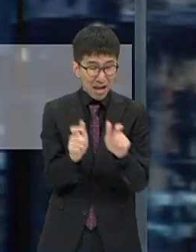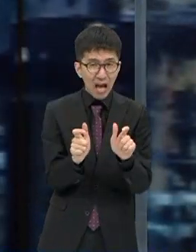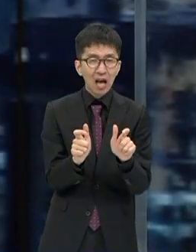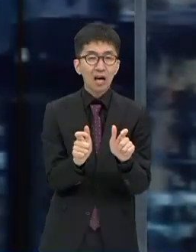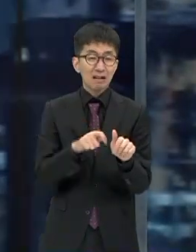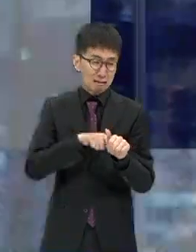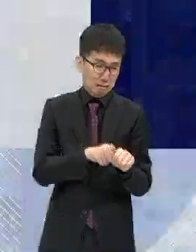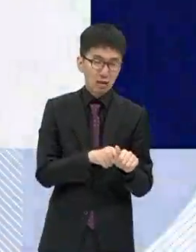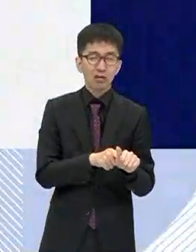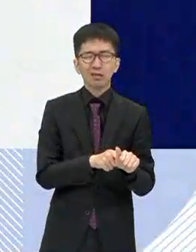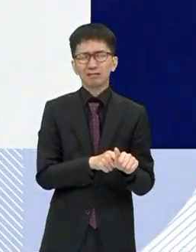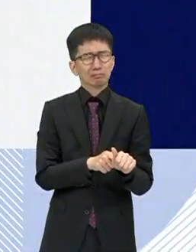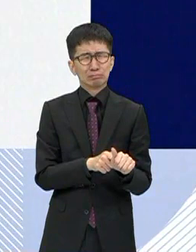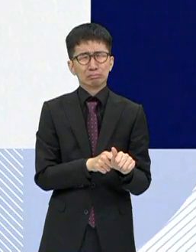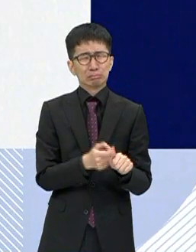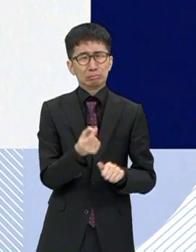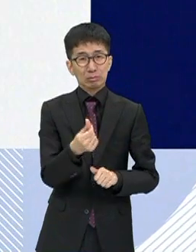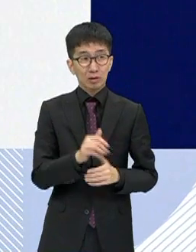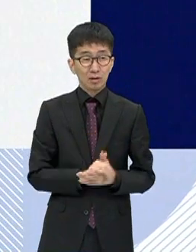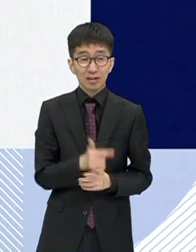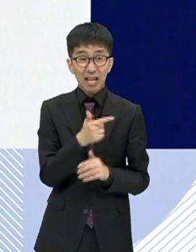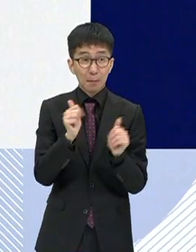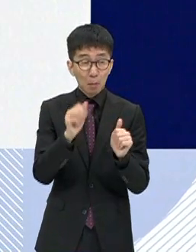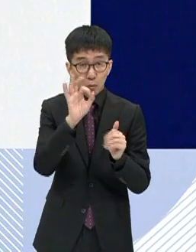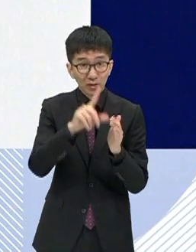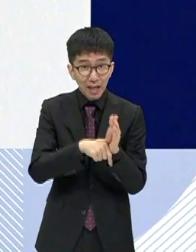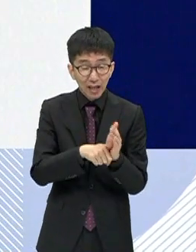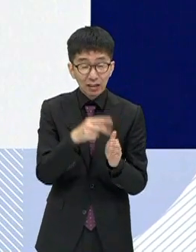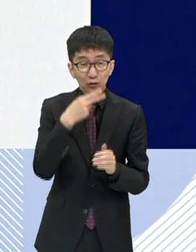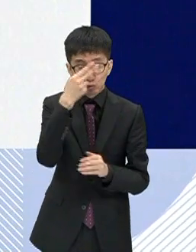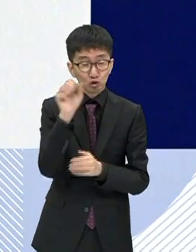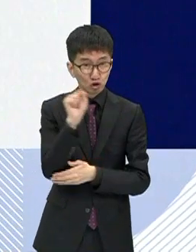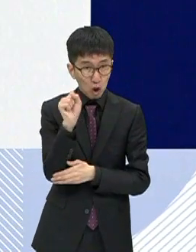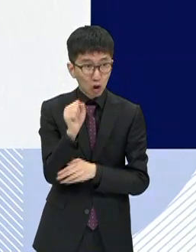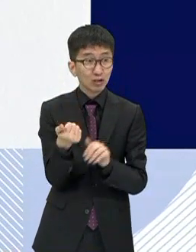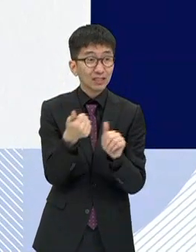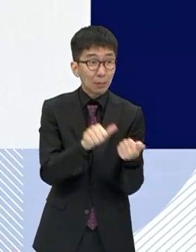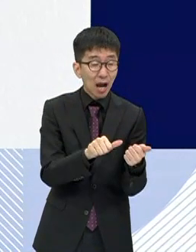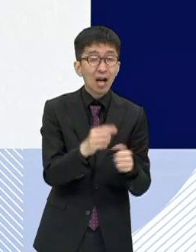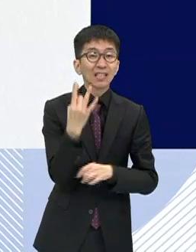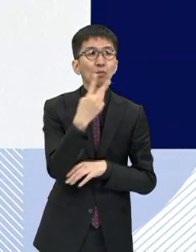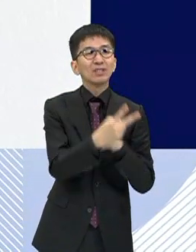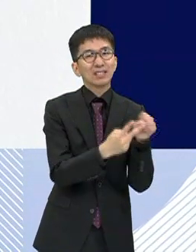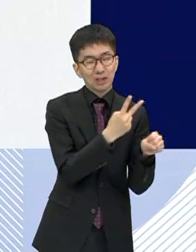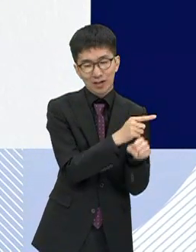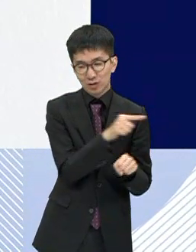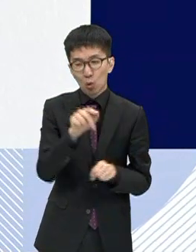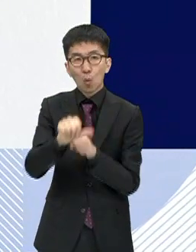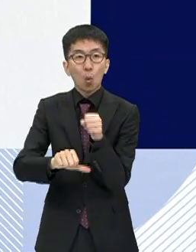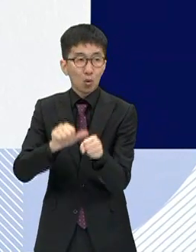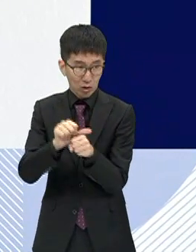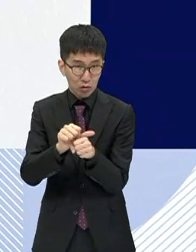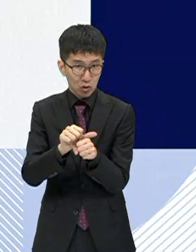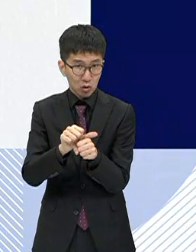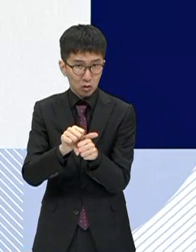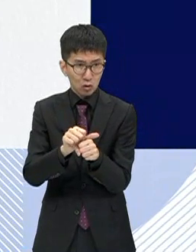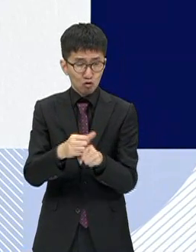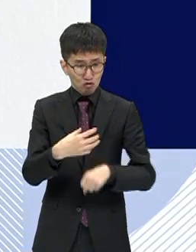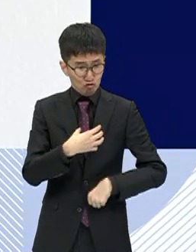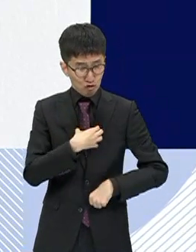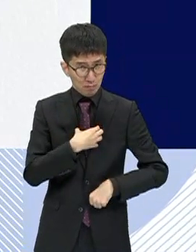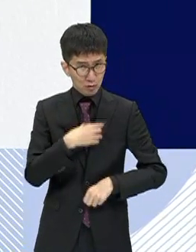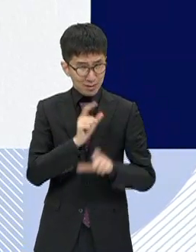드뭅니다. 이 대법원 양형 기준을 보면 음주운전 사망사고의 기본 2년에서 5년, 그리고 위법성이 중한